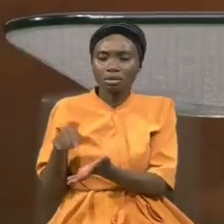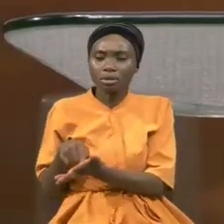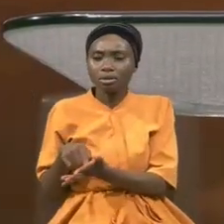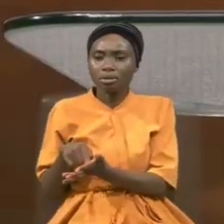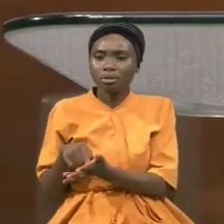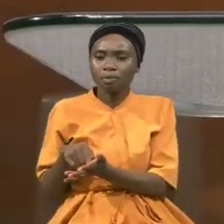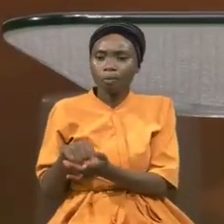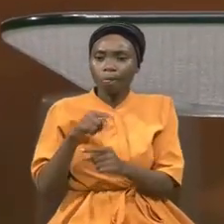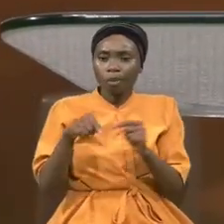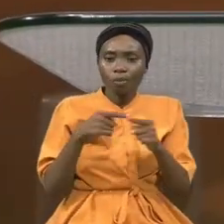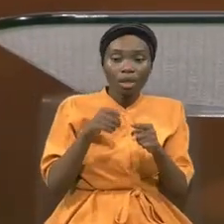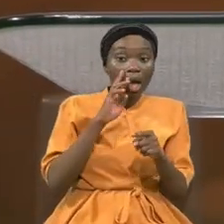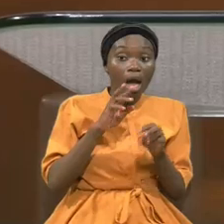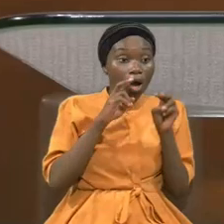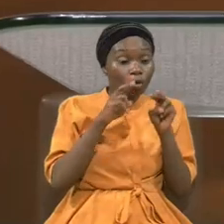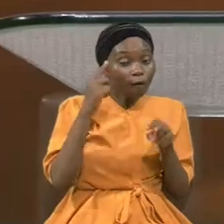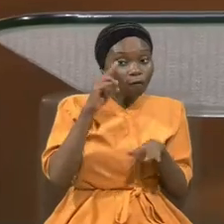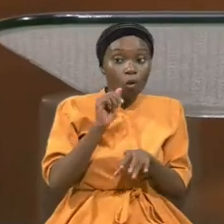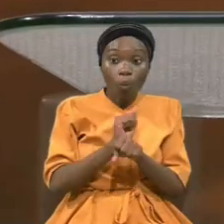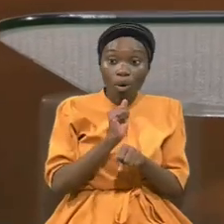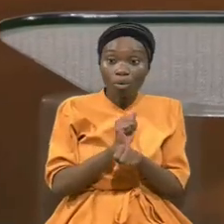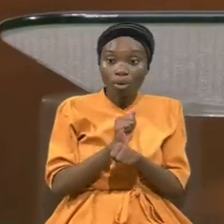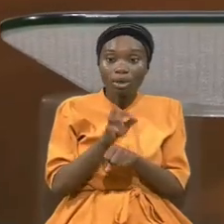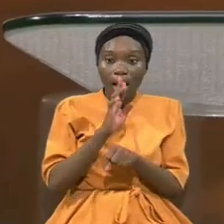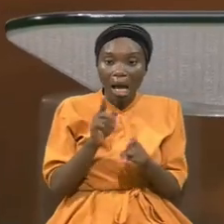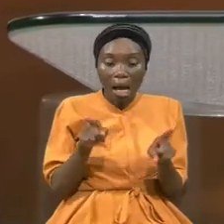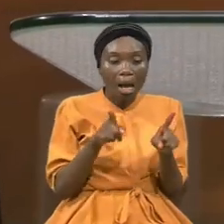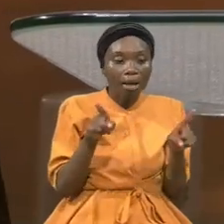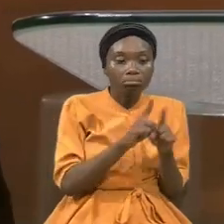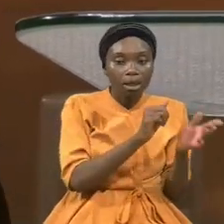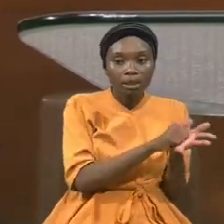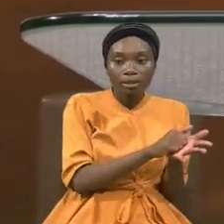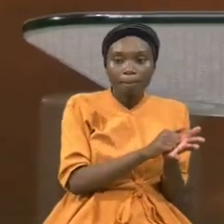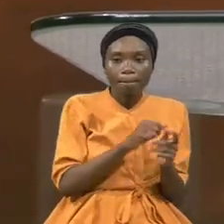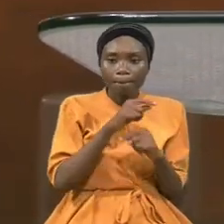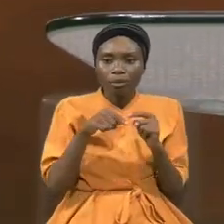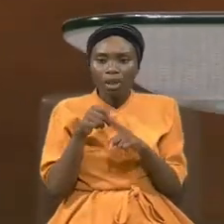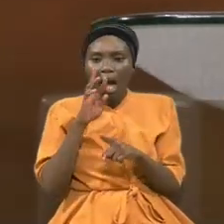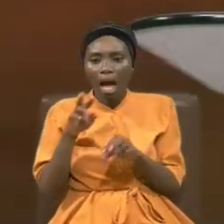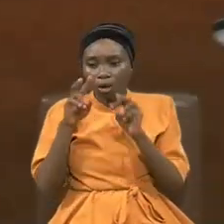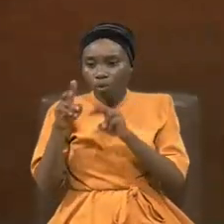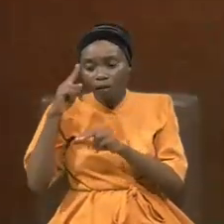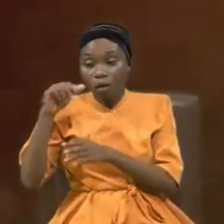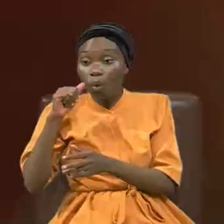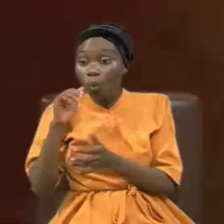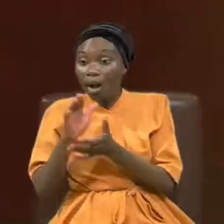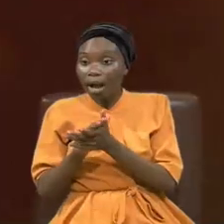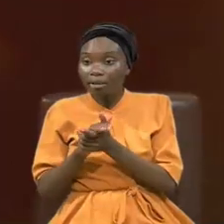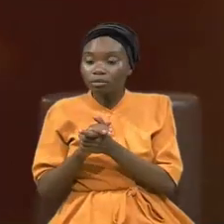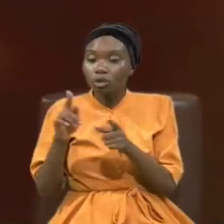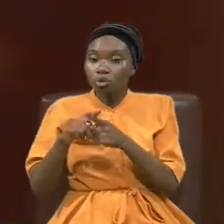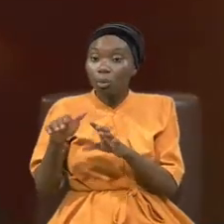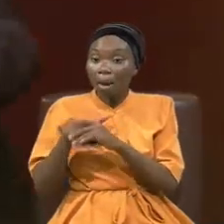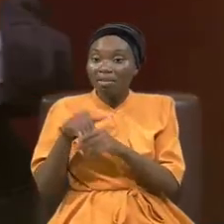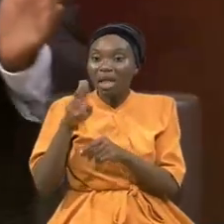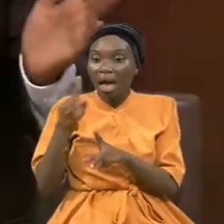ils sont tels, quand ils cherchent un boulot, ils sont tel, quand il cherche une femme à